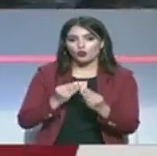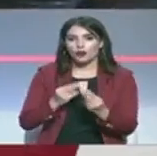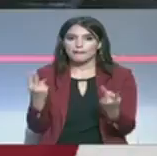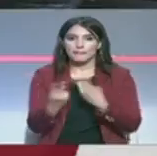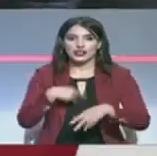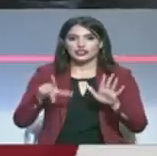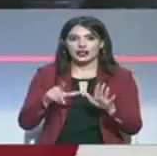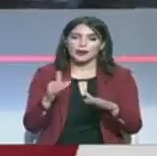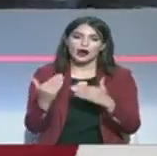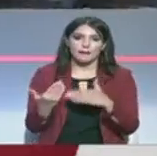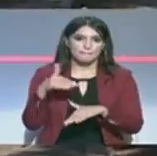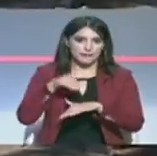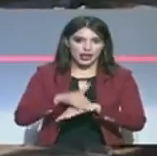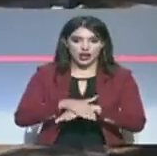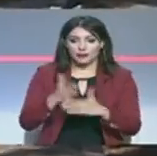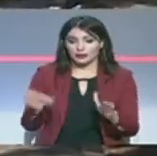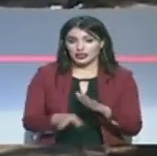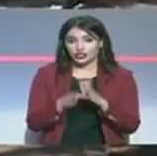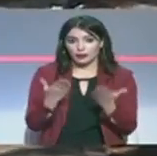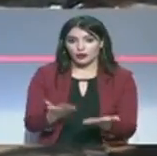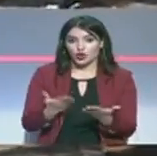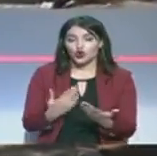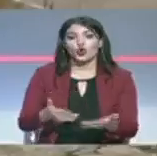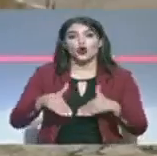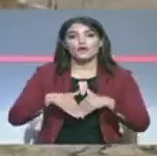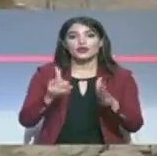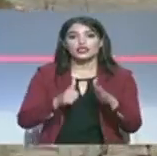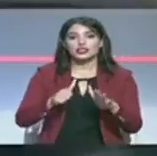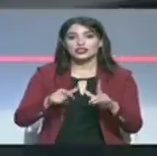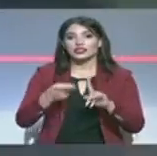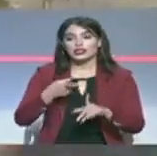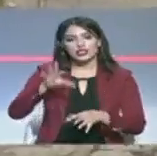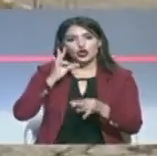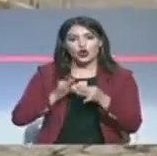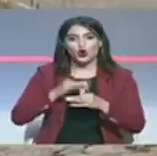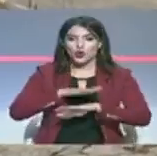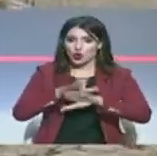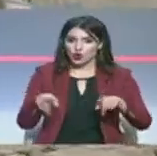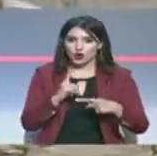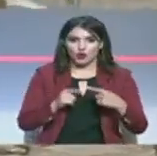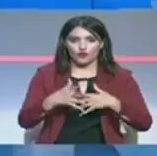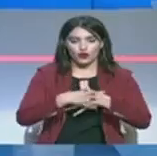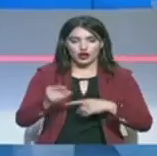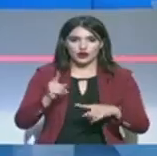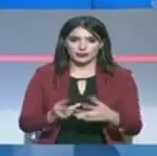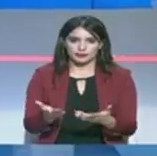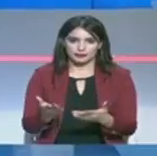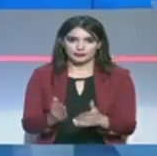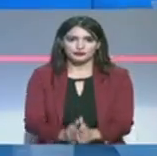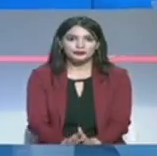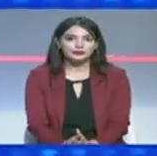بداية من هذه الليلة ولغاية 6 من الشهر الجاري تاريخ انتهاء فترة الحظر المقررة في الغرض.